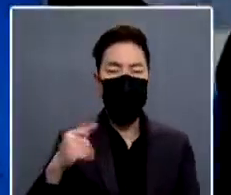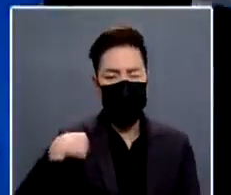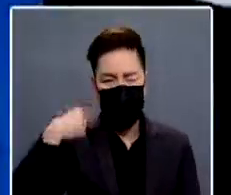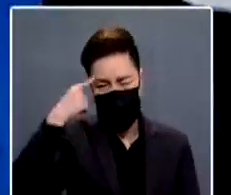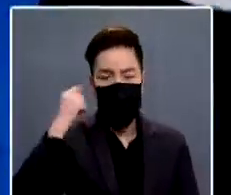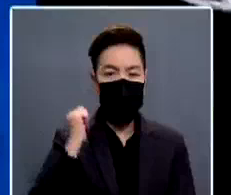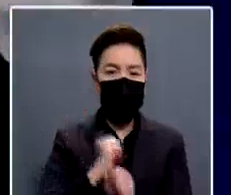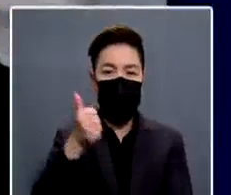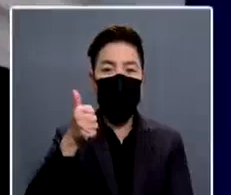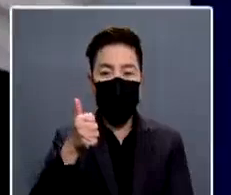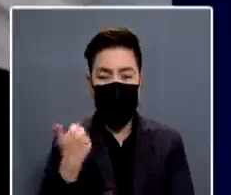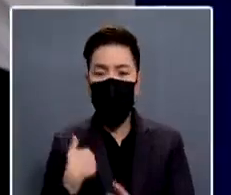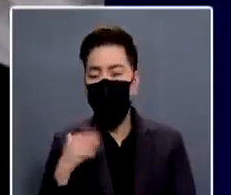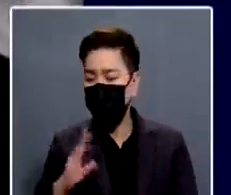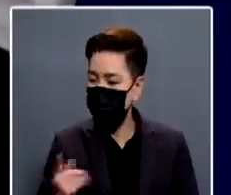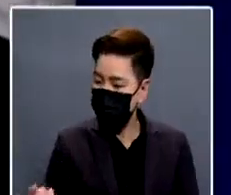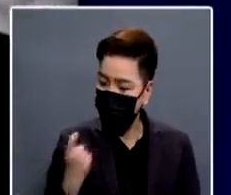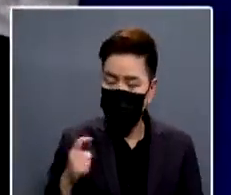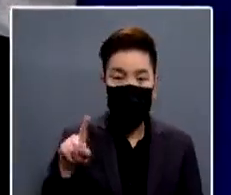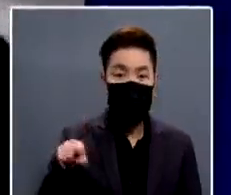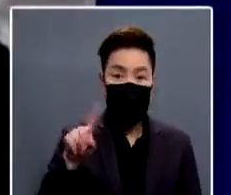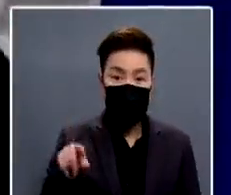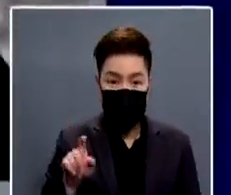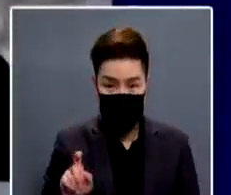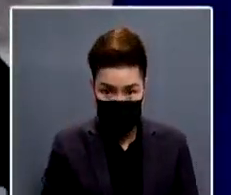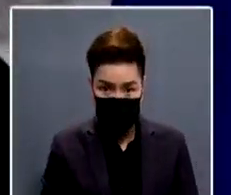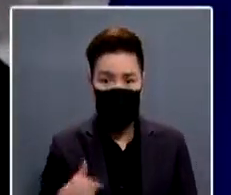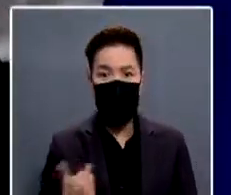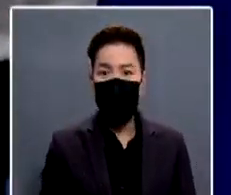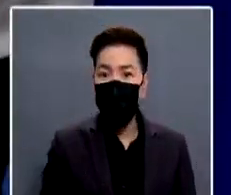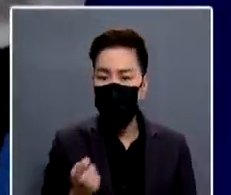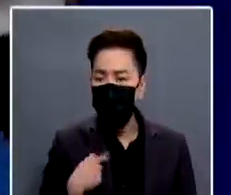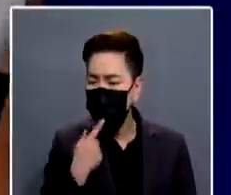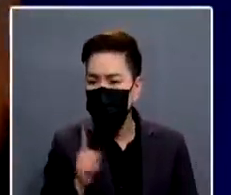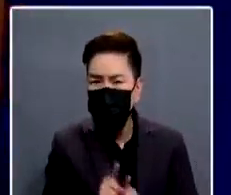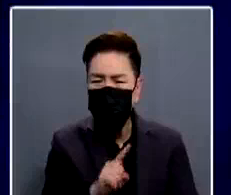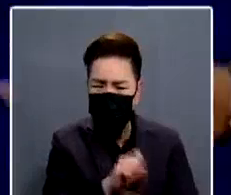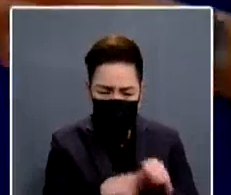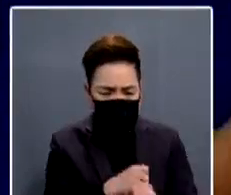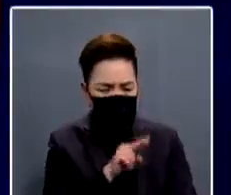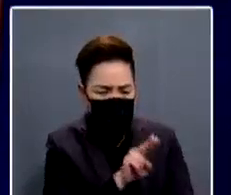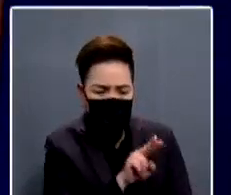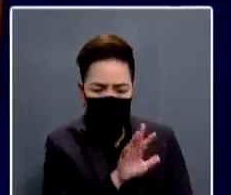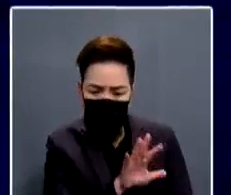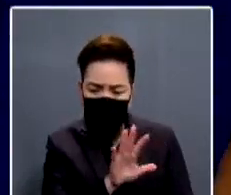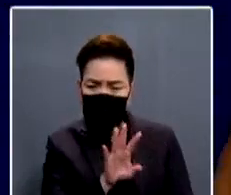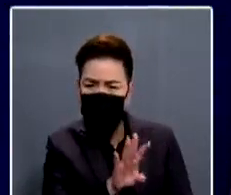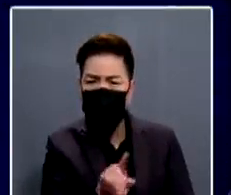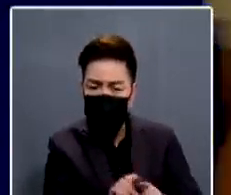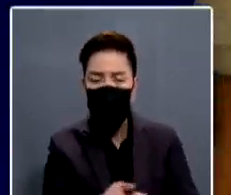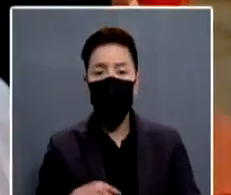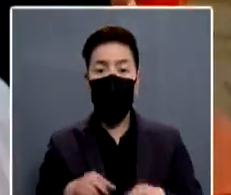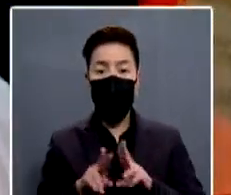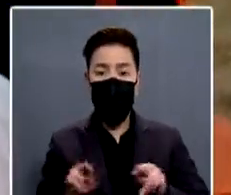ะคุณผู้ชมแล้วก็มีคำถามซึ่งถามกันมาเยอะเหลือเกินก่อนหน้านี้นะคุณผู้ชมนะจะเหมือนปี54หรือเปล่านะคะผู้ว่านน